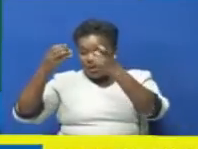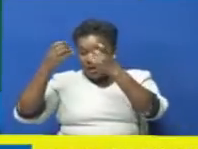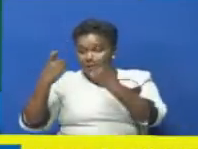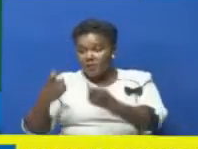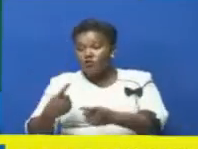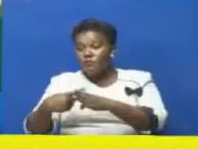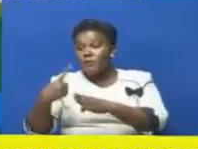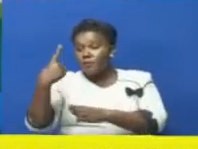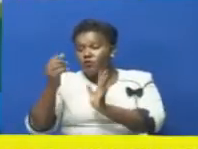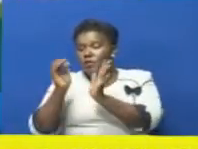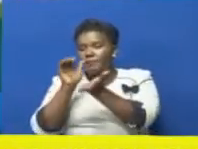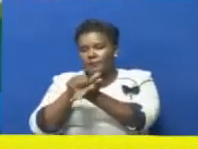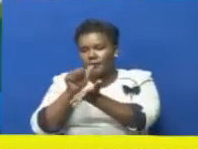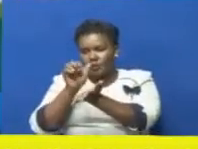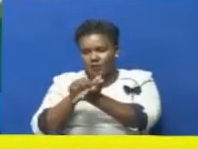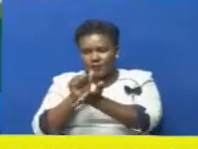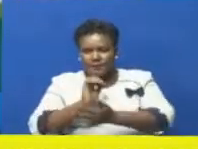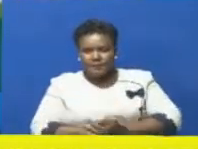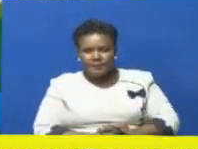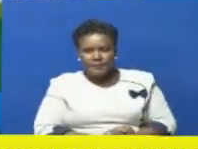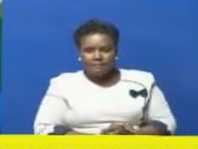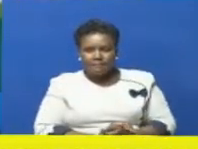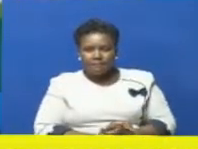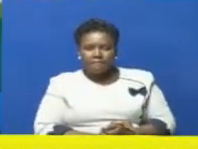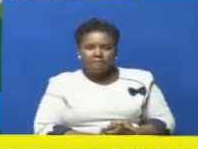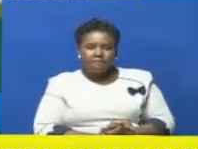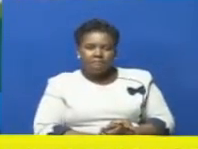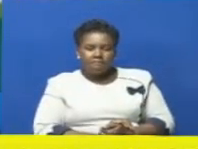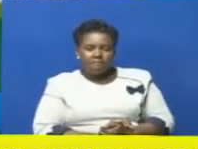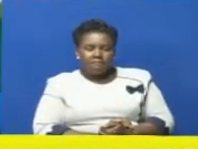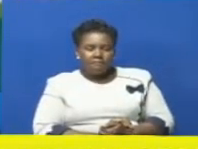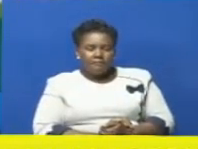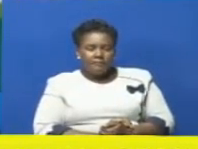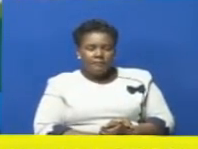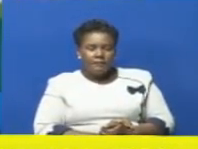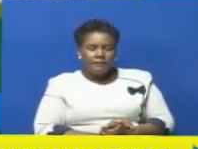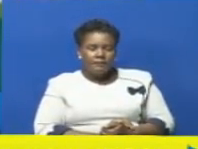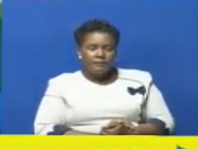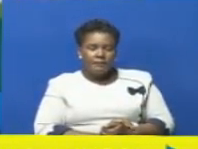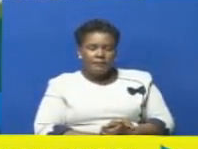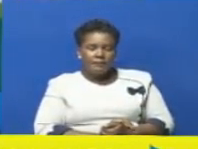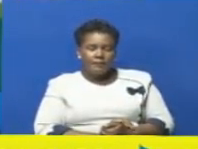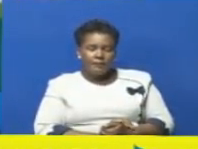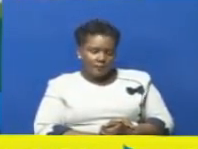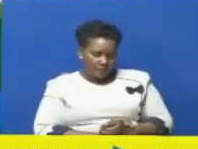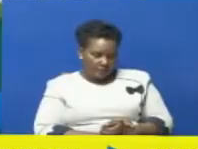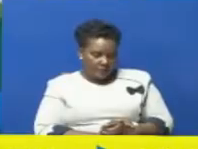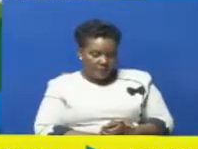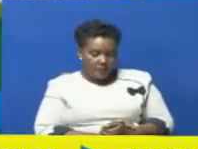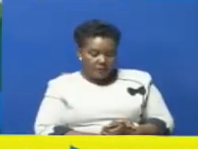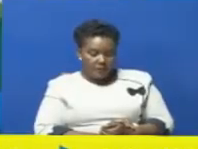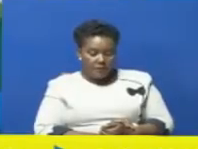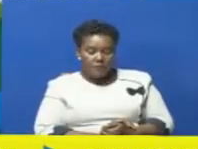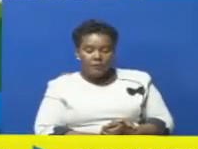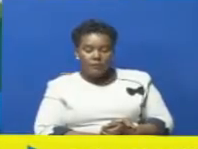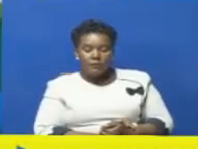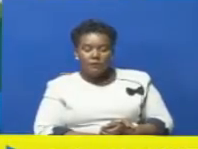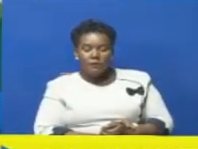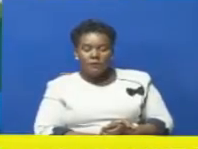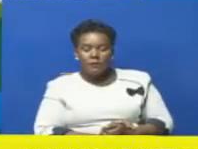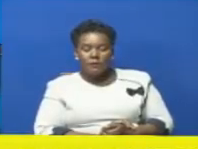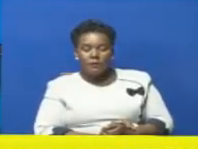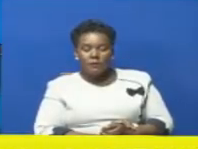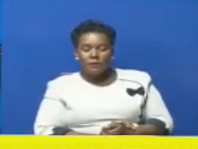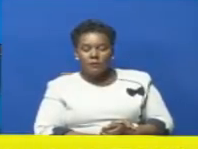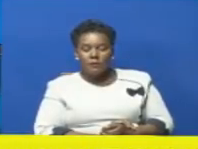100 lilivyo simama. Ina maana kwa kama Tandika ni kwa bei hiyo, kwa maana ya Tandale inaweza kawa